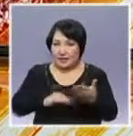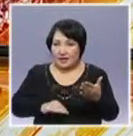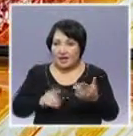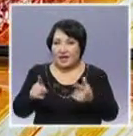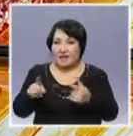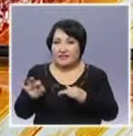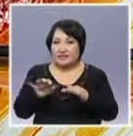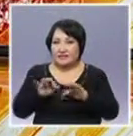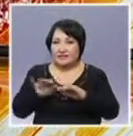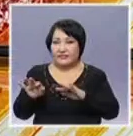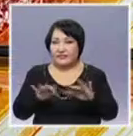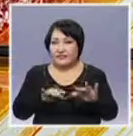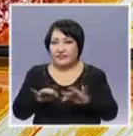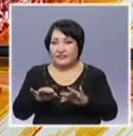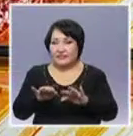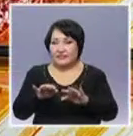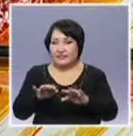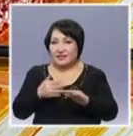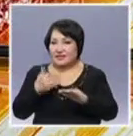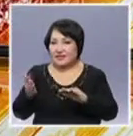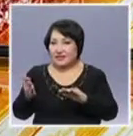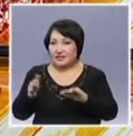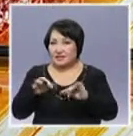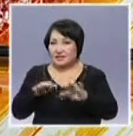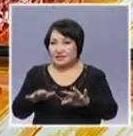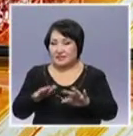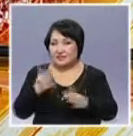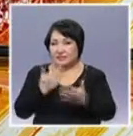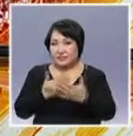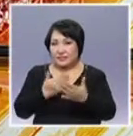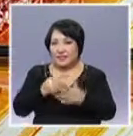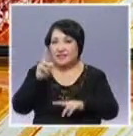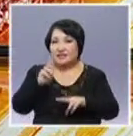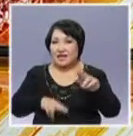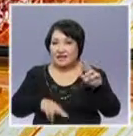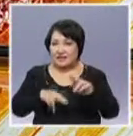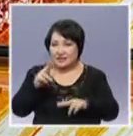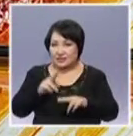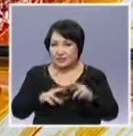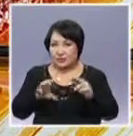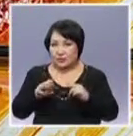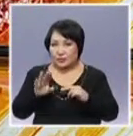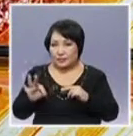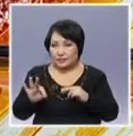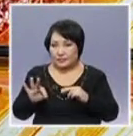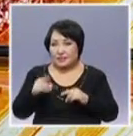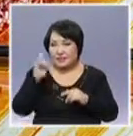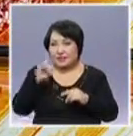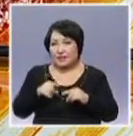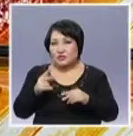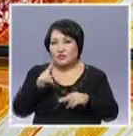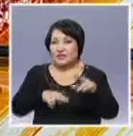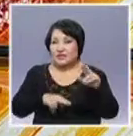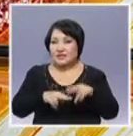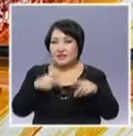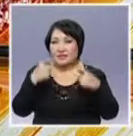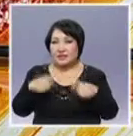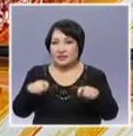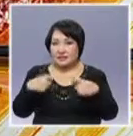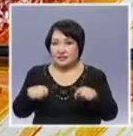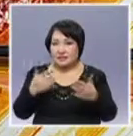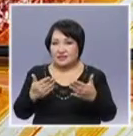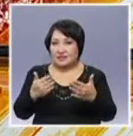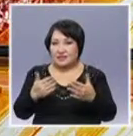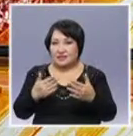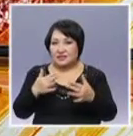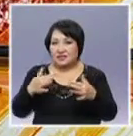деятельности, скажем, строительство. Ну, мы же прекрасно знаем, что сейчас на строительном рынке даже разнорабочий 30 тысяч он